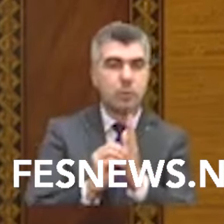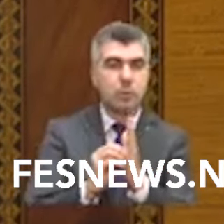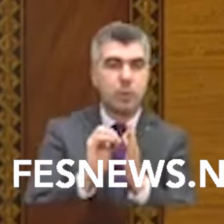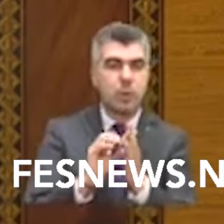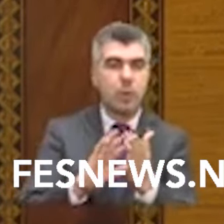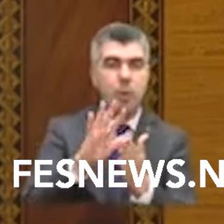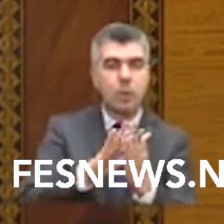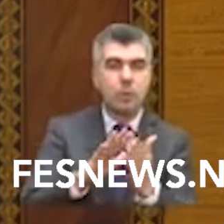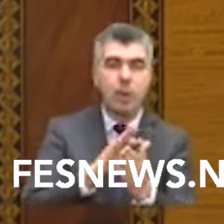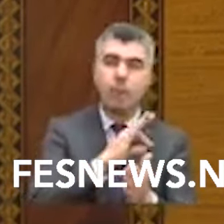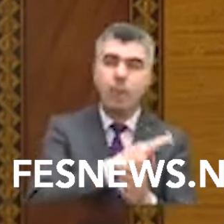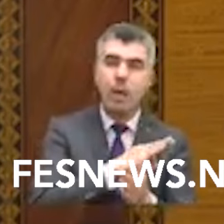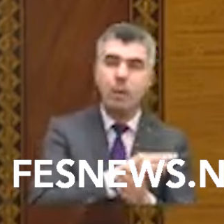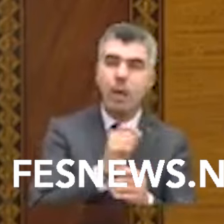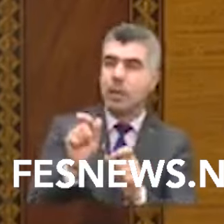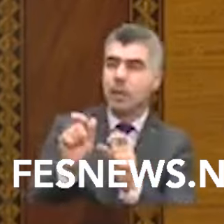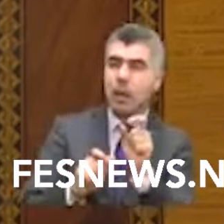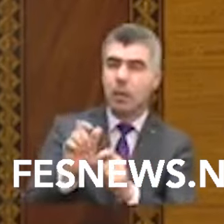لجميع المغاربة.